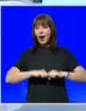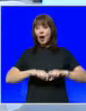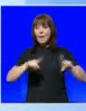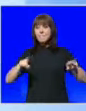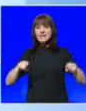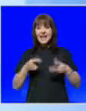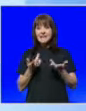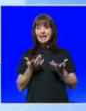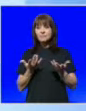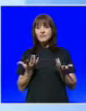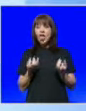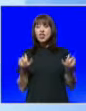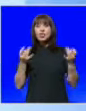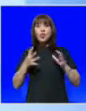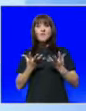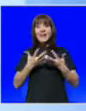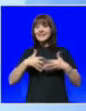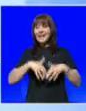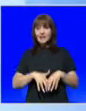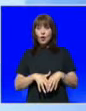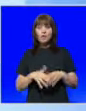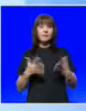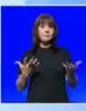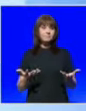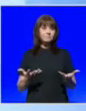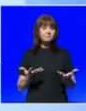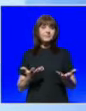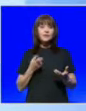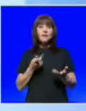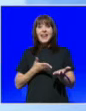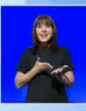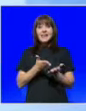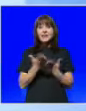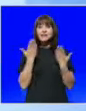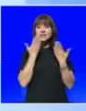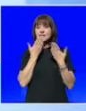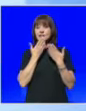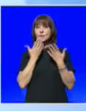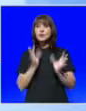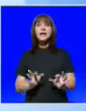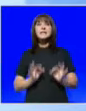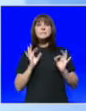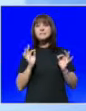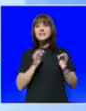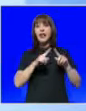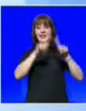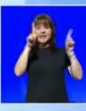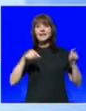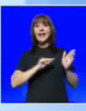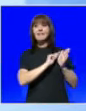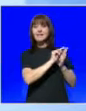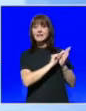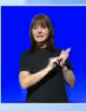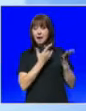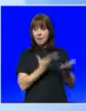какво е това. STEM кабинетите са модерният начин да се учи в нашето училище, но колко